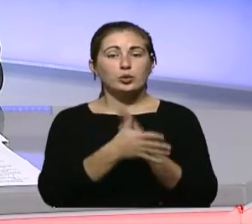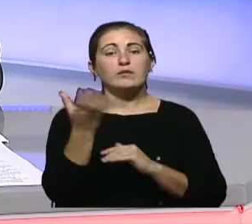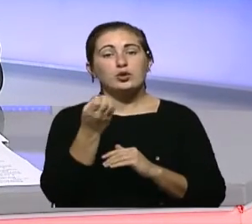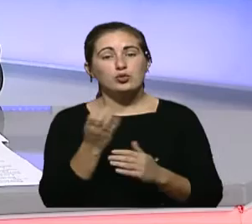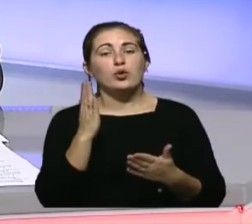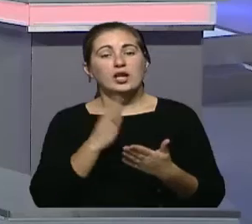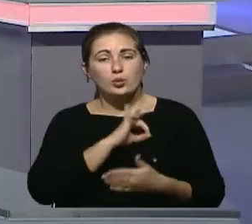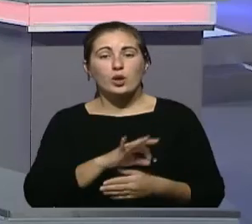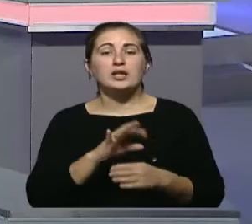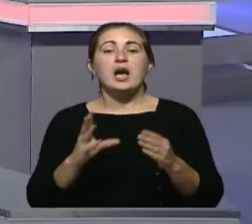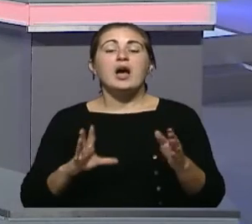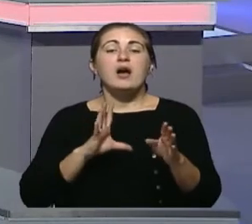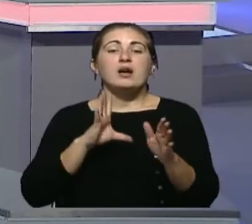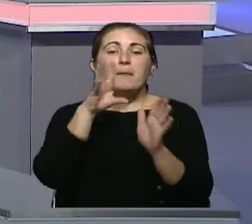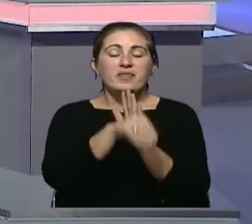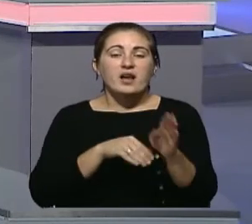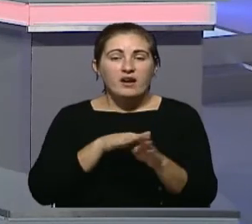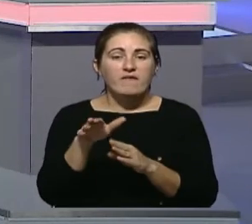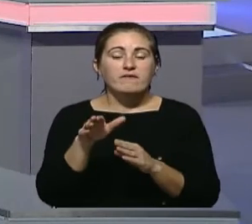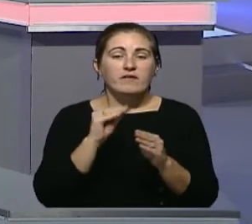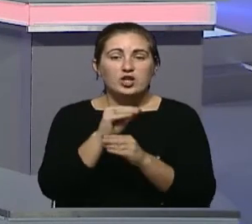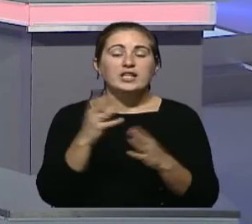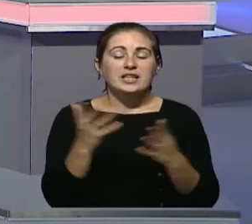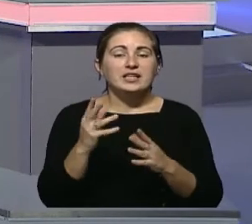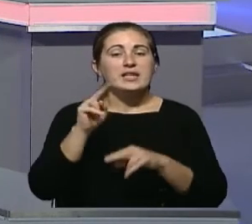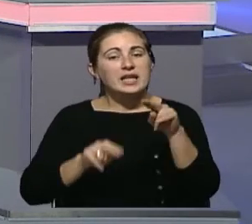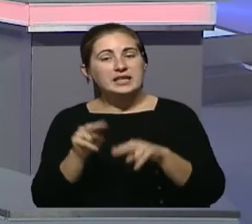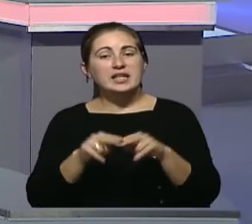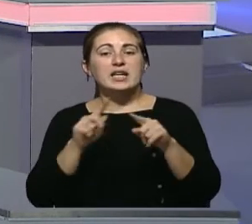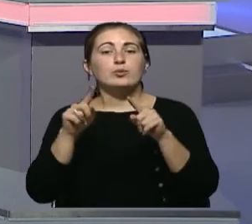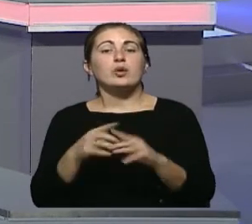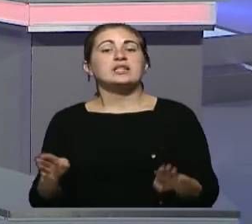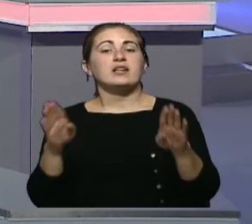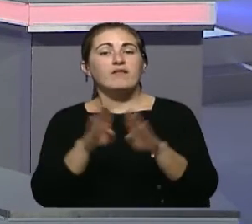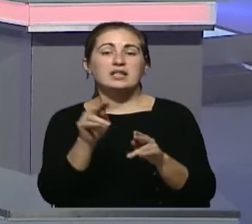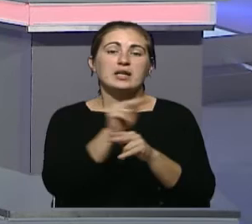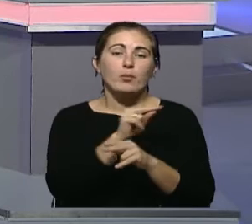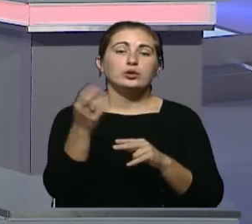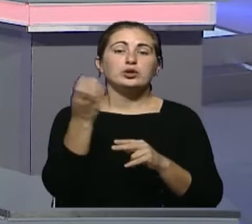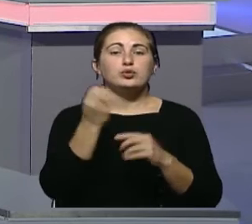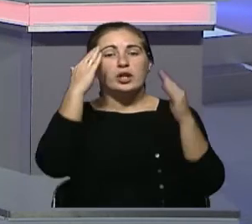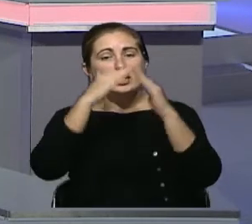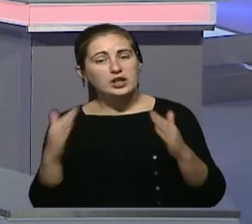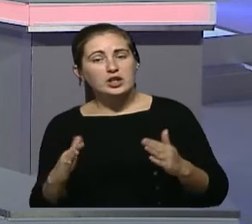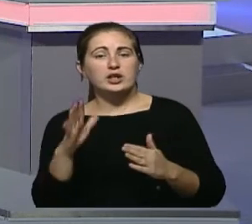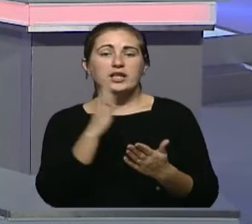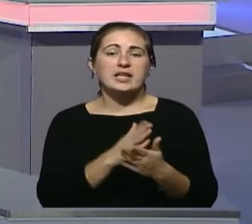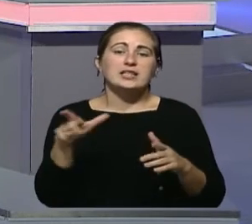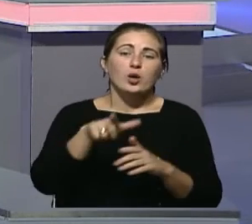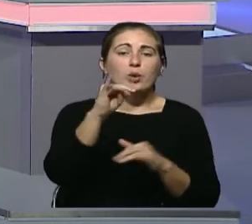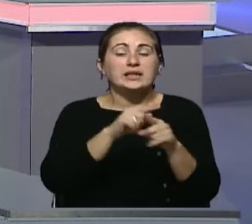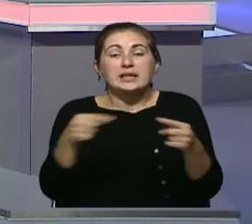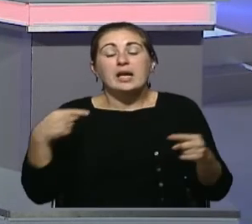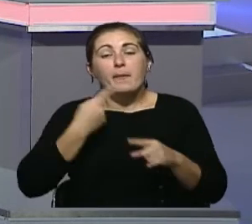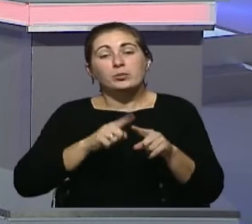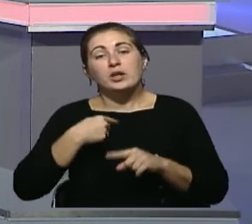идет, капитальные вложения, какие-то еще формы строительные закрываются, ремонты еще крыш где-то происходят, дорог и так далее. Поэтому я